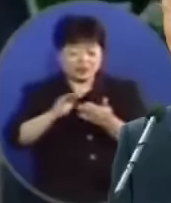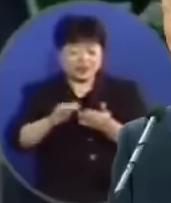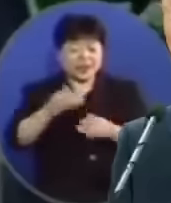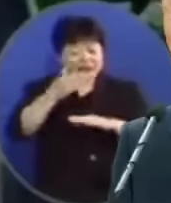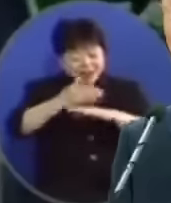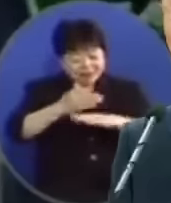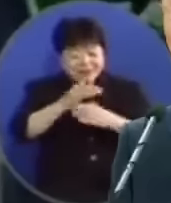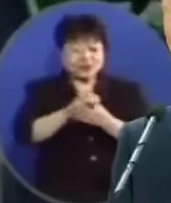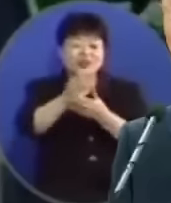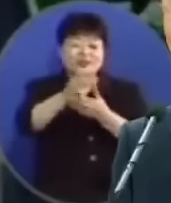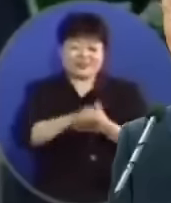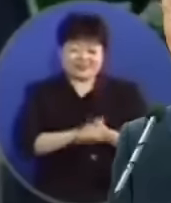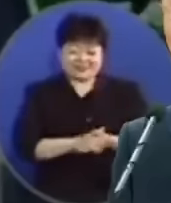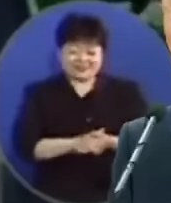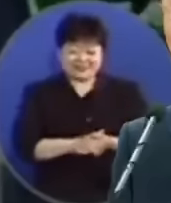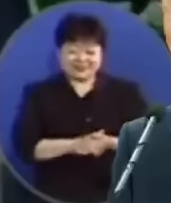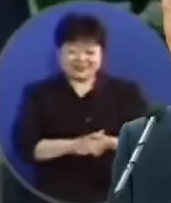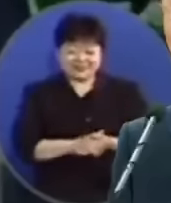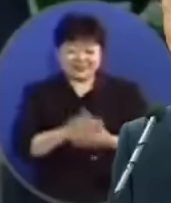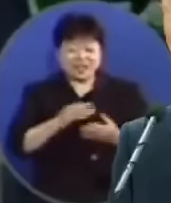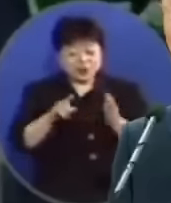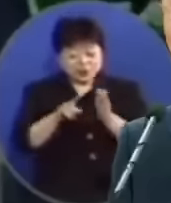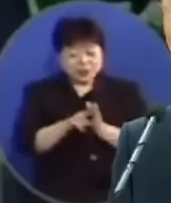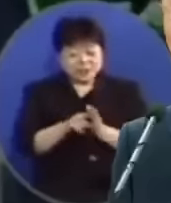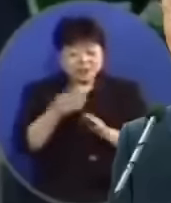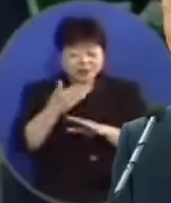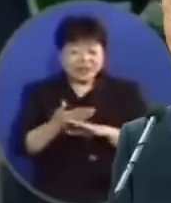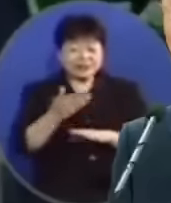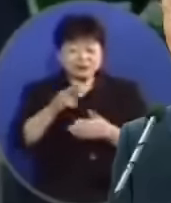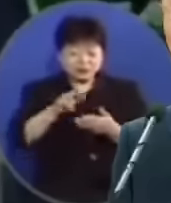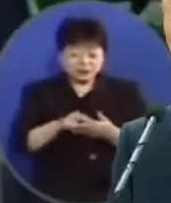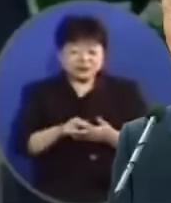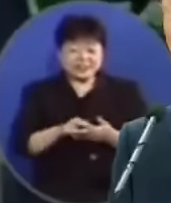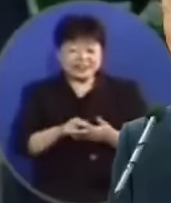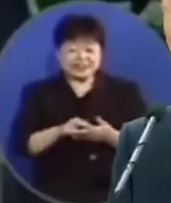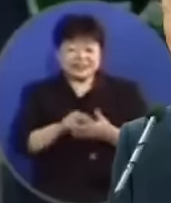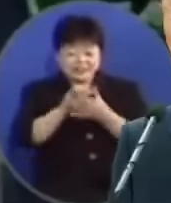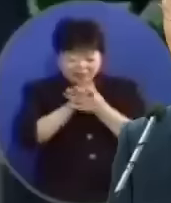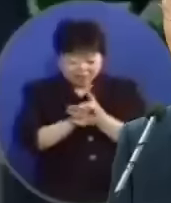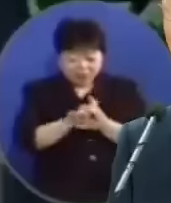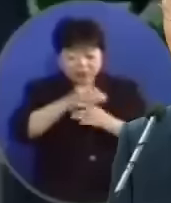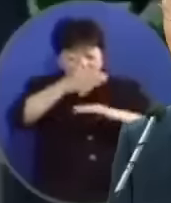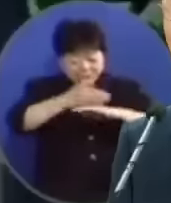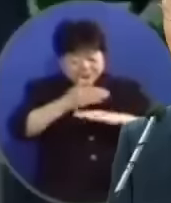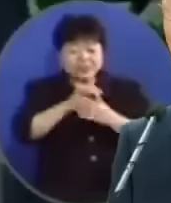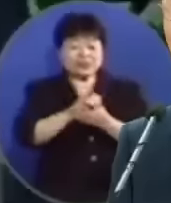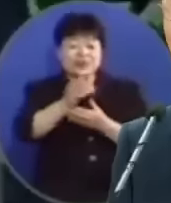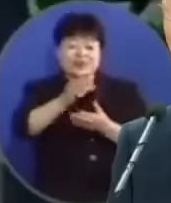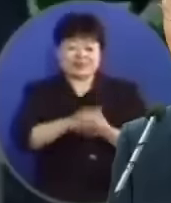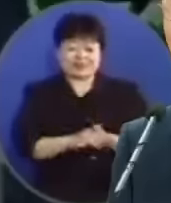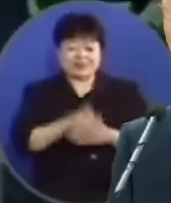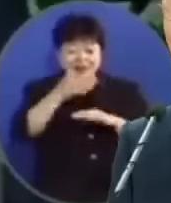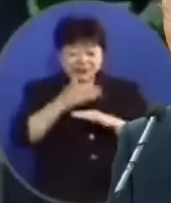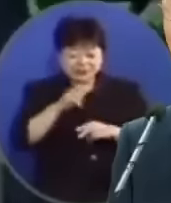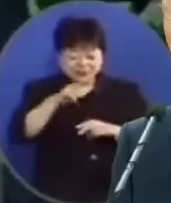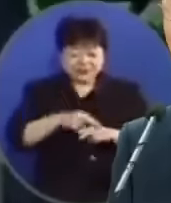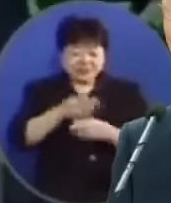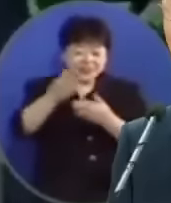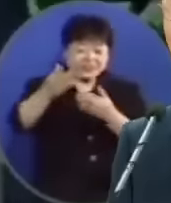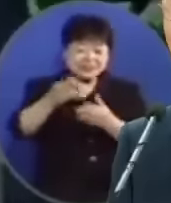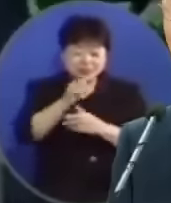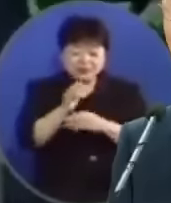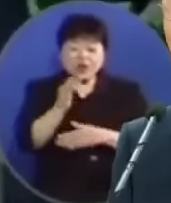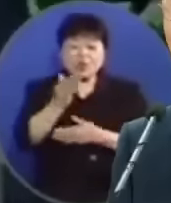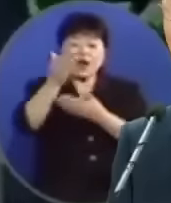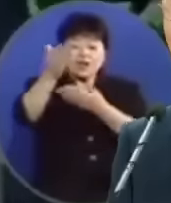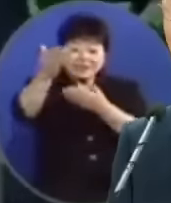감사 기도를 해야 되고, 나를 위해서 다른 문제를 기도해도 감사를 해야 되고, 감사로 제사를 드린 자가